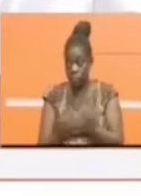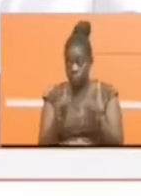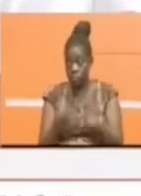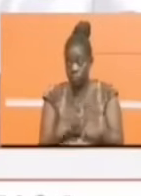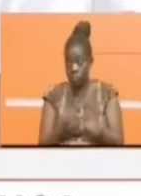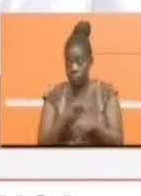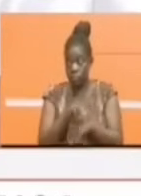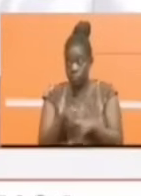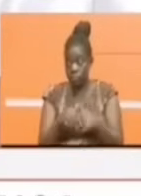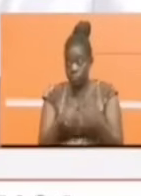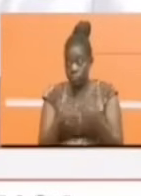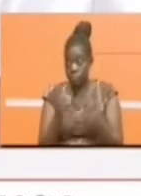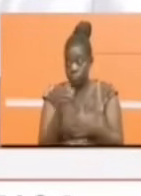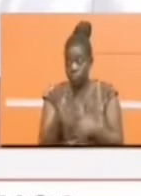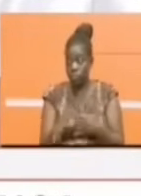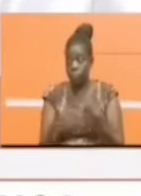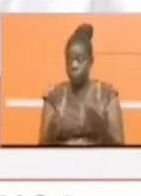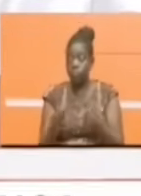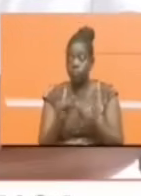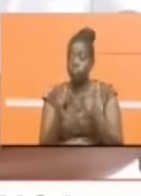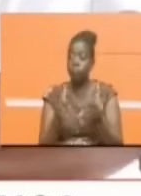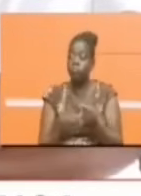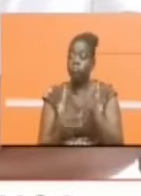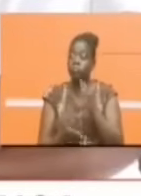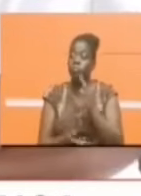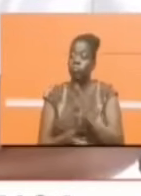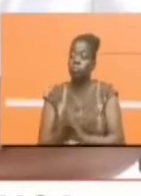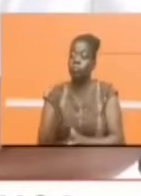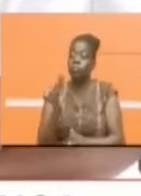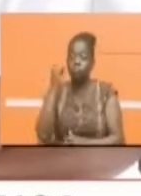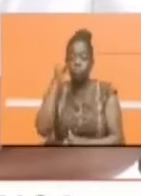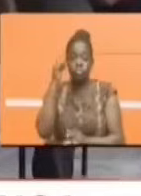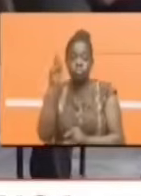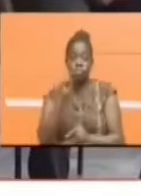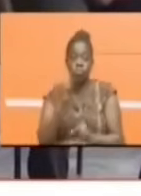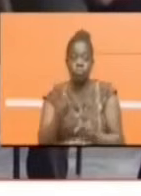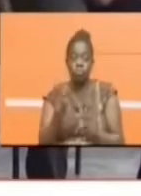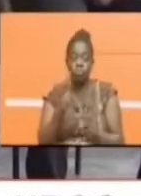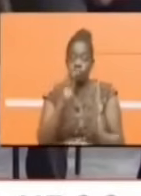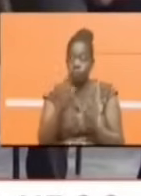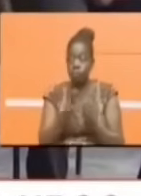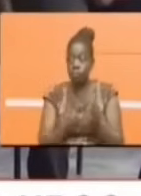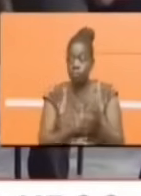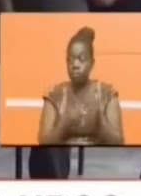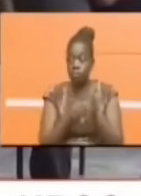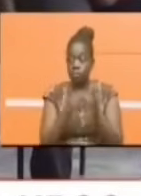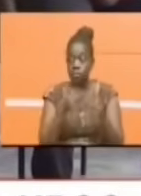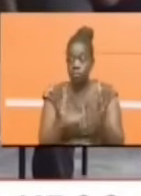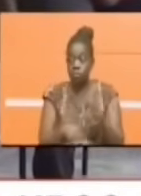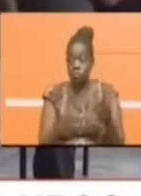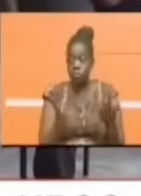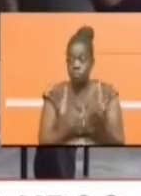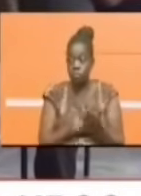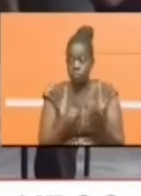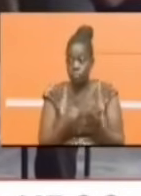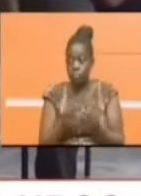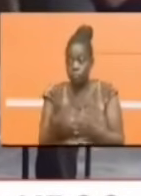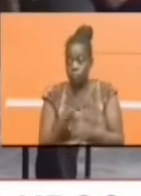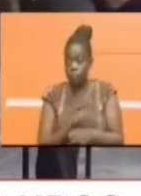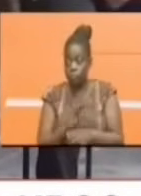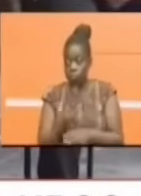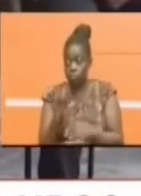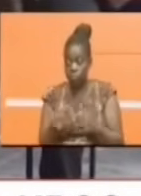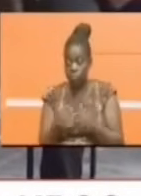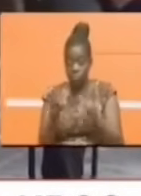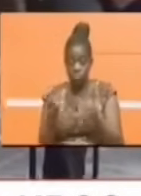make sure that your team moves faster for people to be registered. Ala zoku chantu kubala kutambude kasobo tikubana